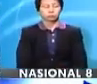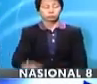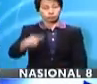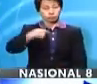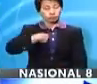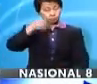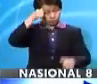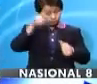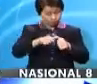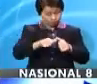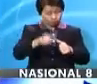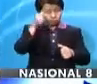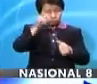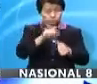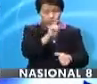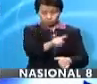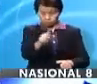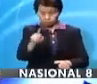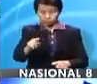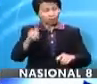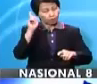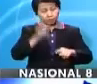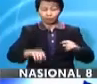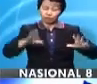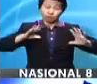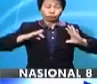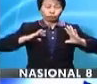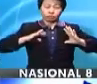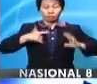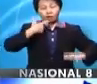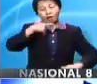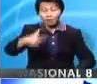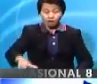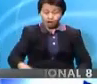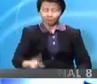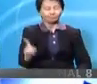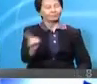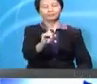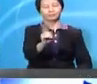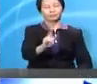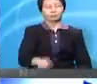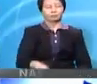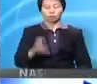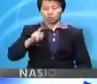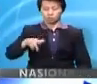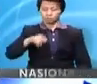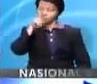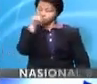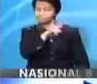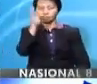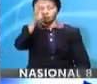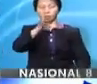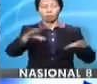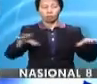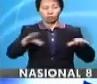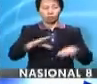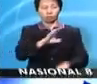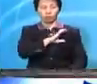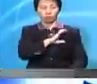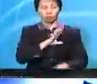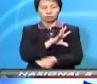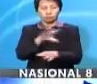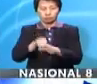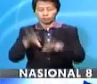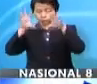Saya ingat kepada mereka ini, mereka takkan ambil cuti ataupun emergency selama-lamanya. Operasi lebih agresif akan dilakukan polis,